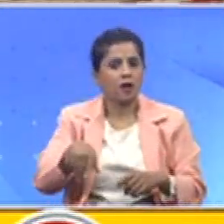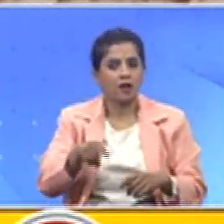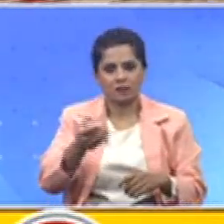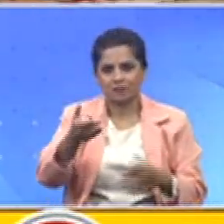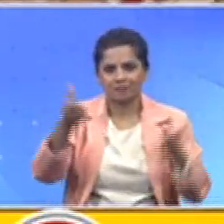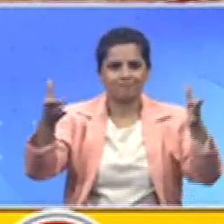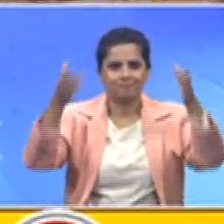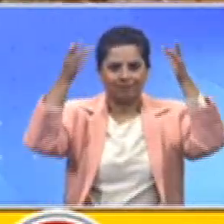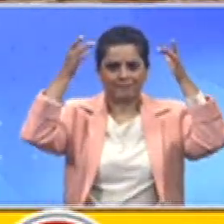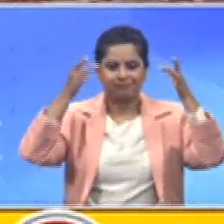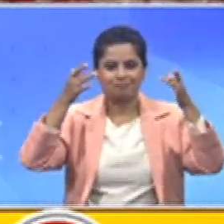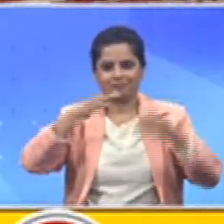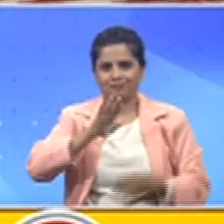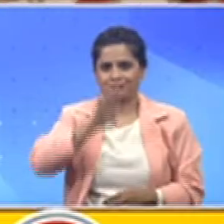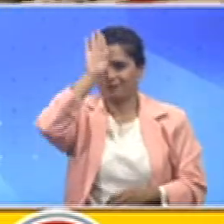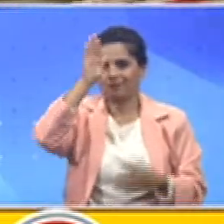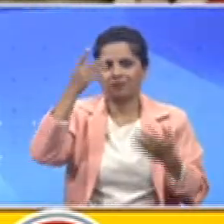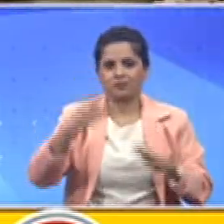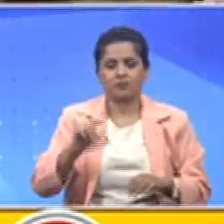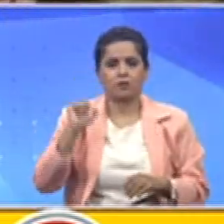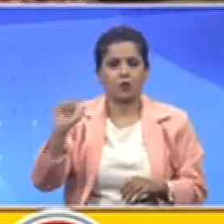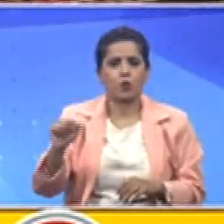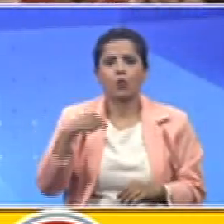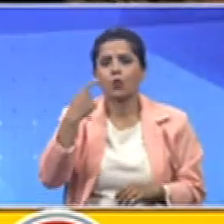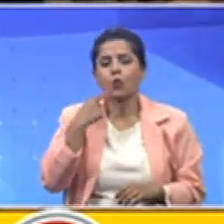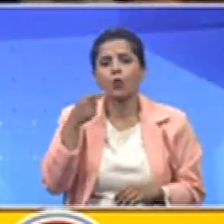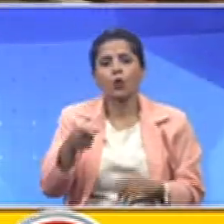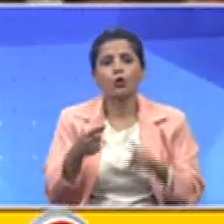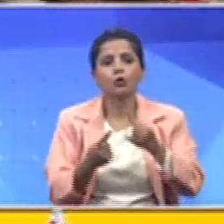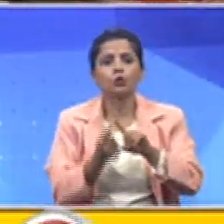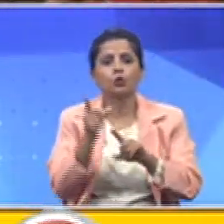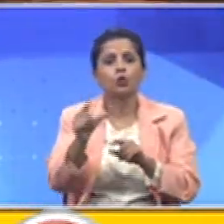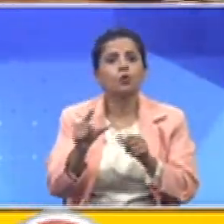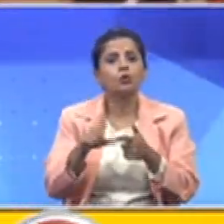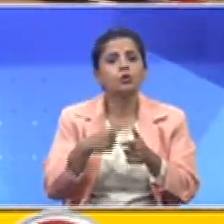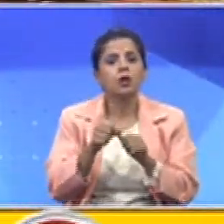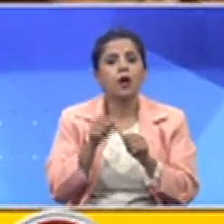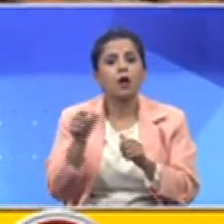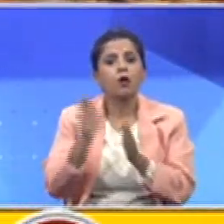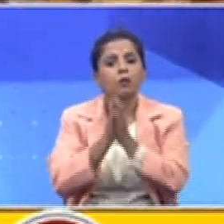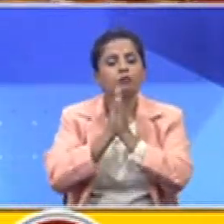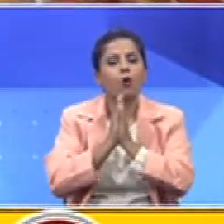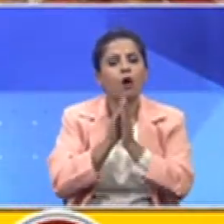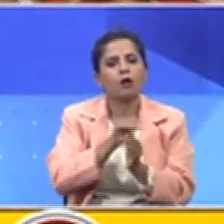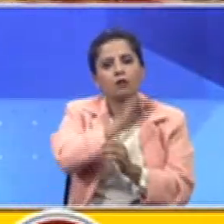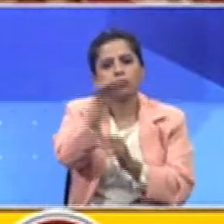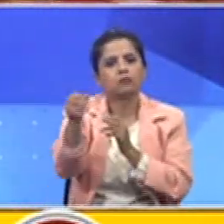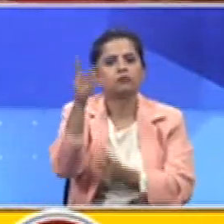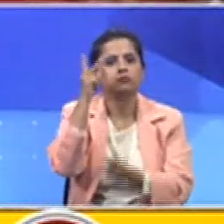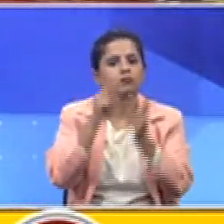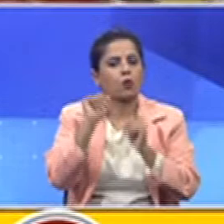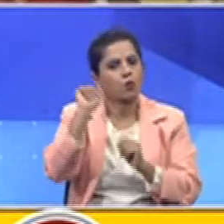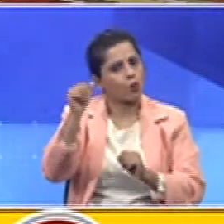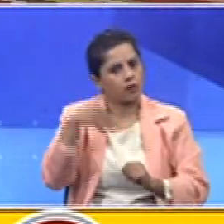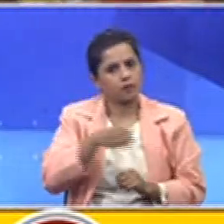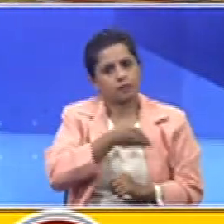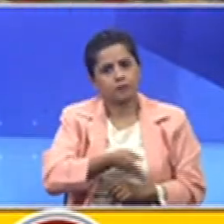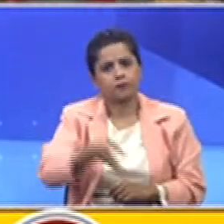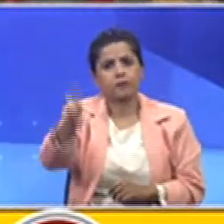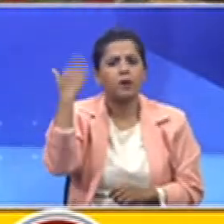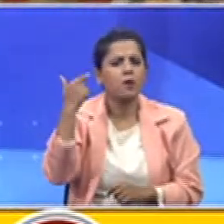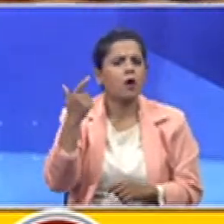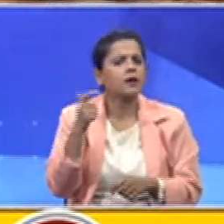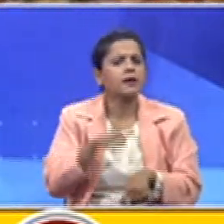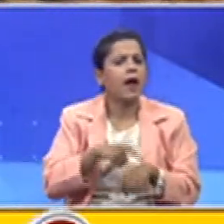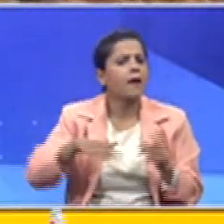बाद अपनी कुलदेवी तुलजा माता के दर्शन करने जा रहे थे, तो उस समय क्या माहौल